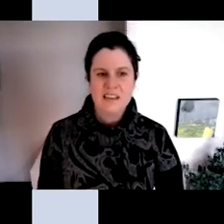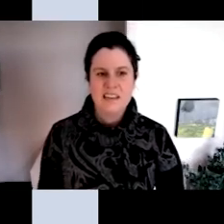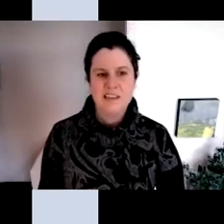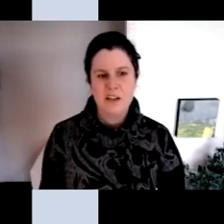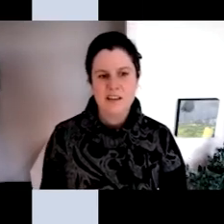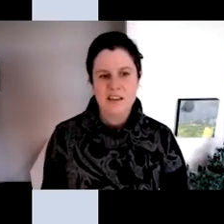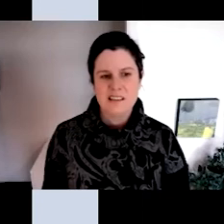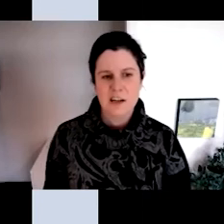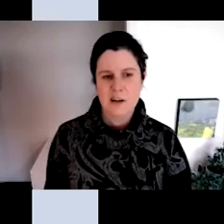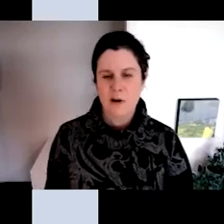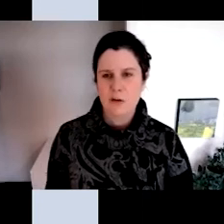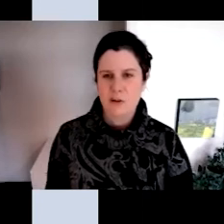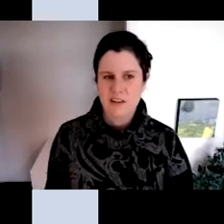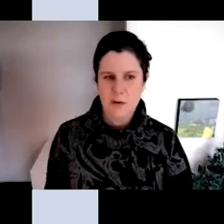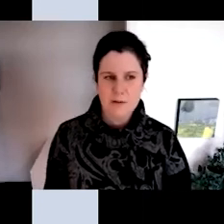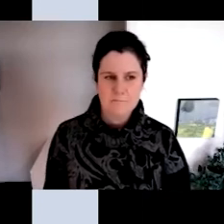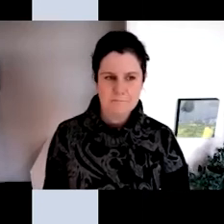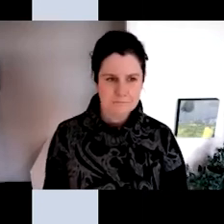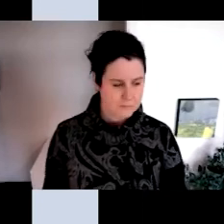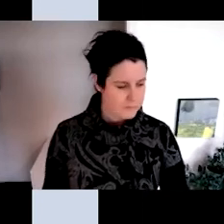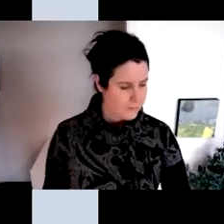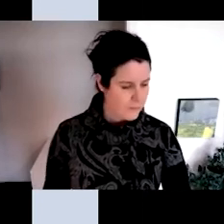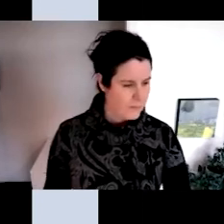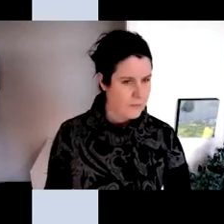et ce sans devoir toutes les nommer